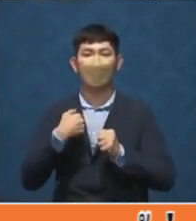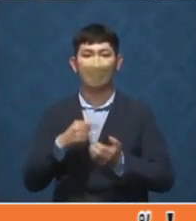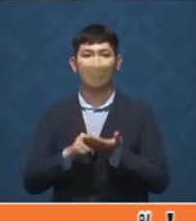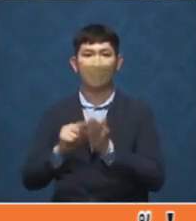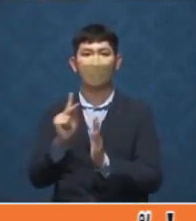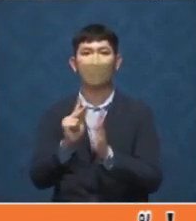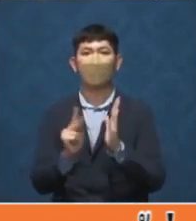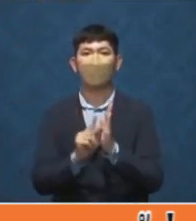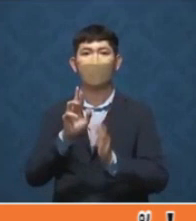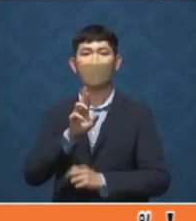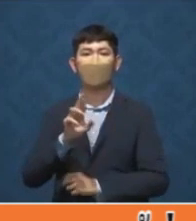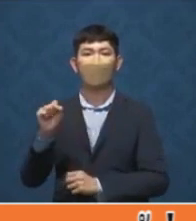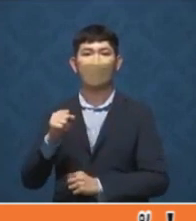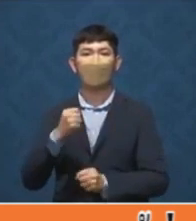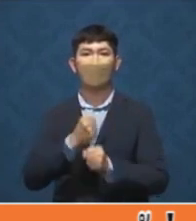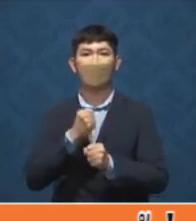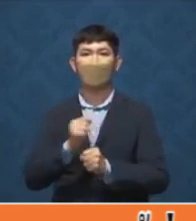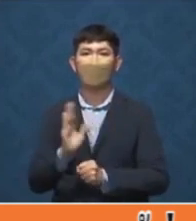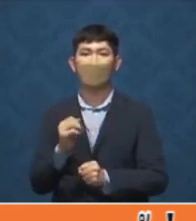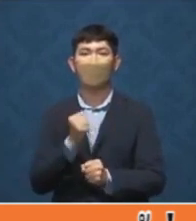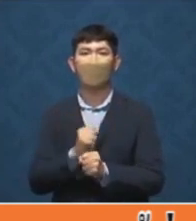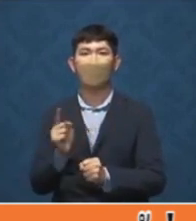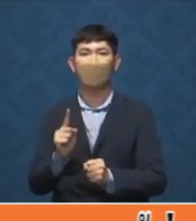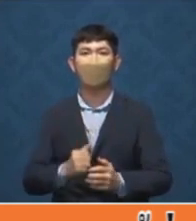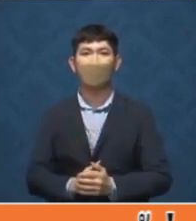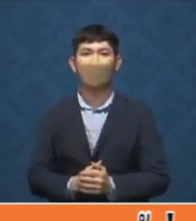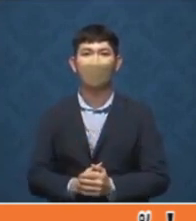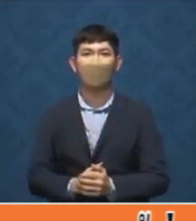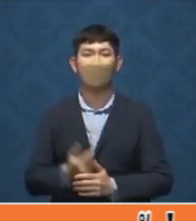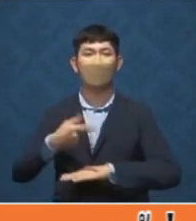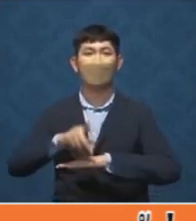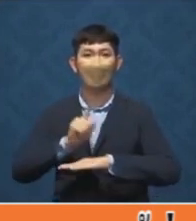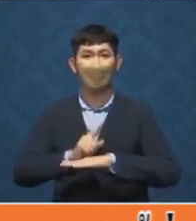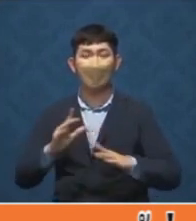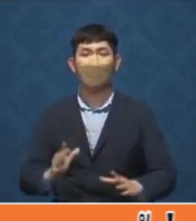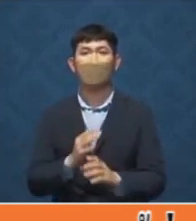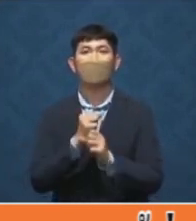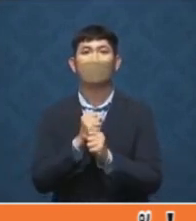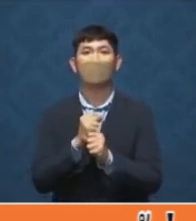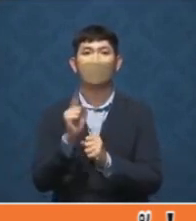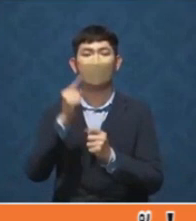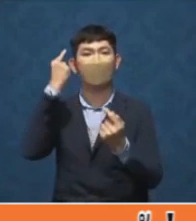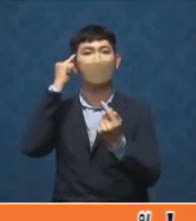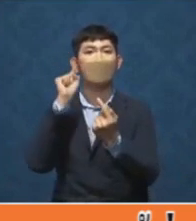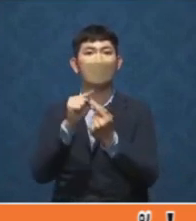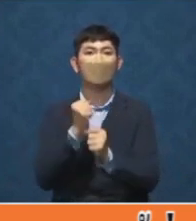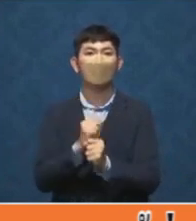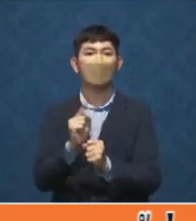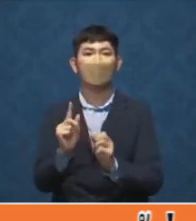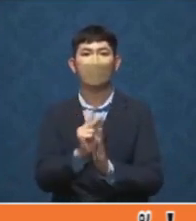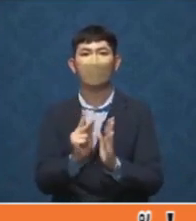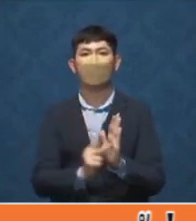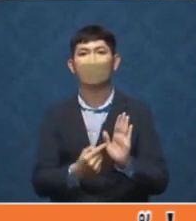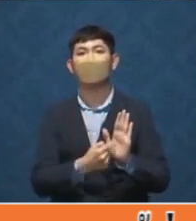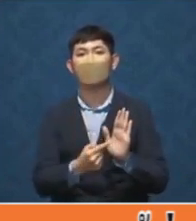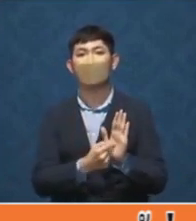ฎหมายของสภาได้อย่างไรสรุปแล้วท่านประธานเจตนาในการนำร่างกฎหมายดังกล่